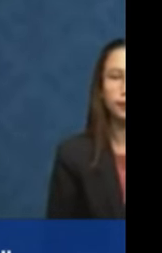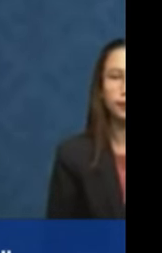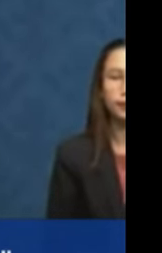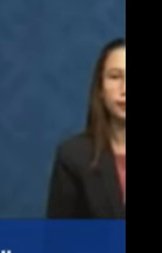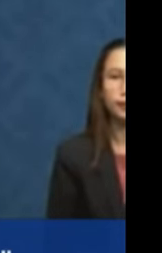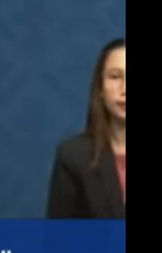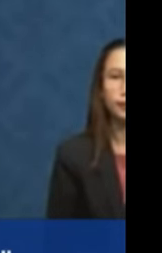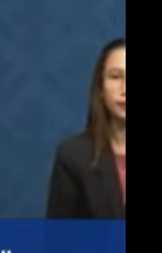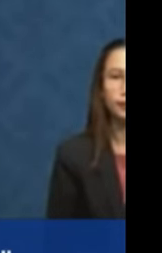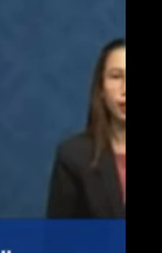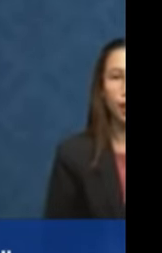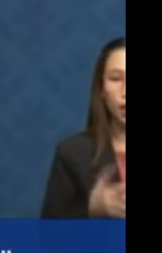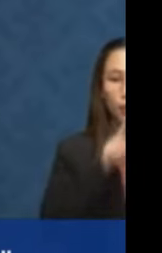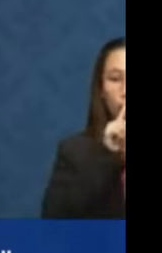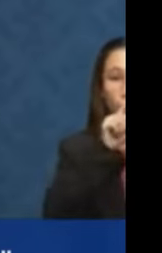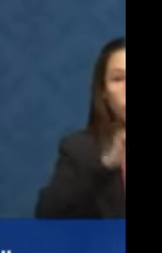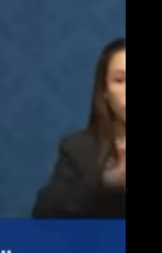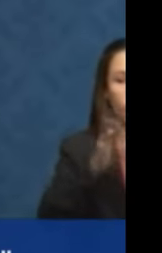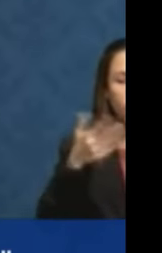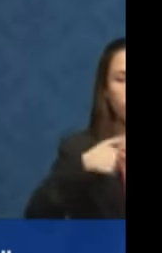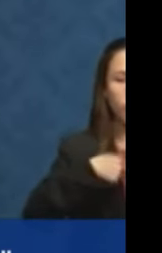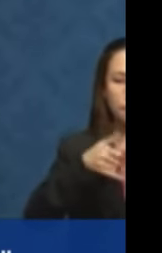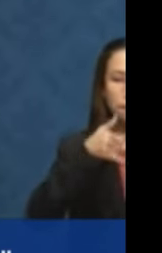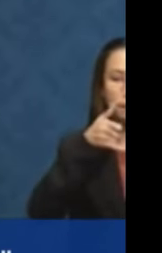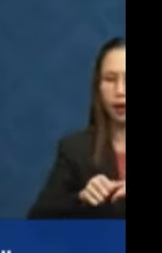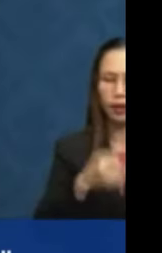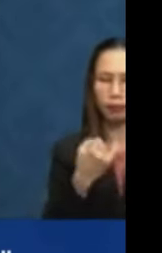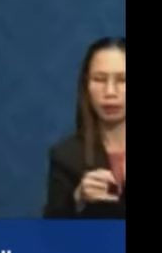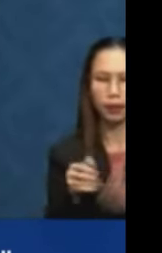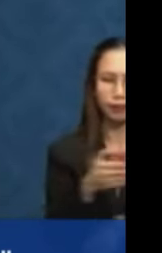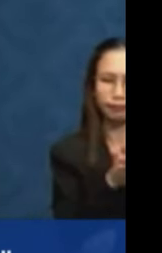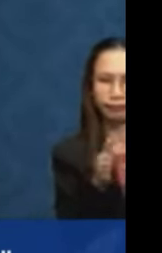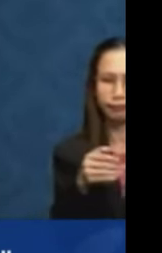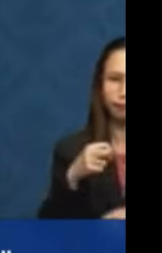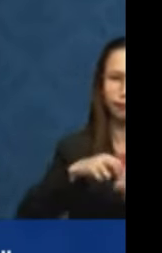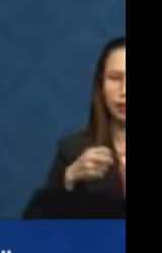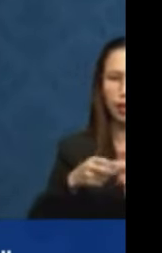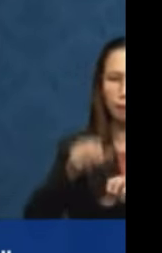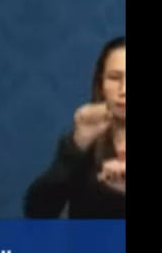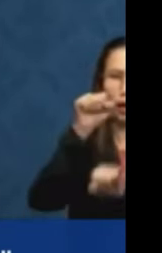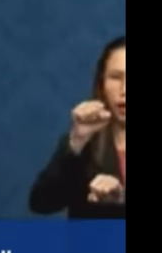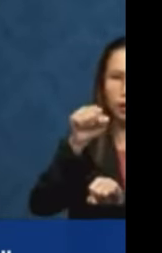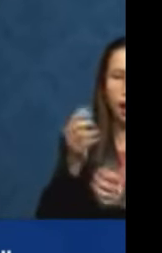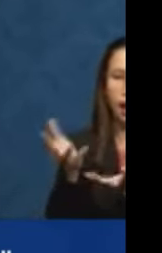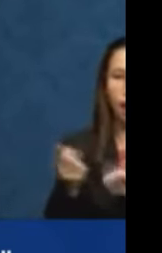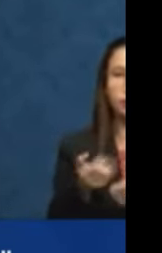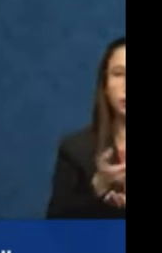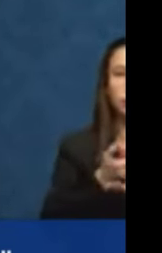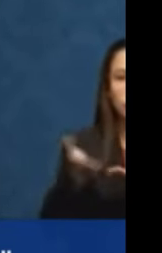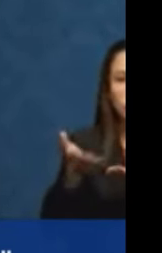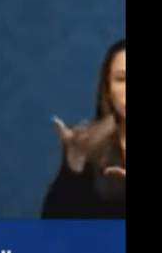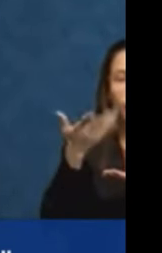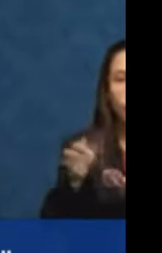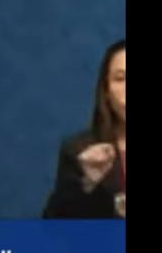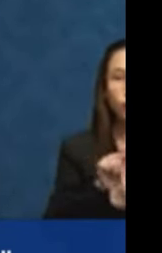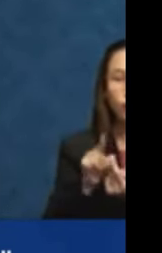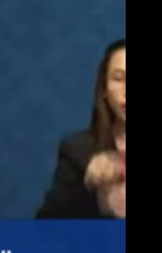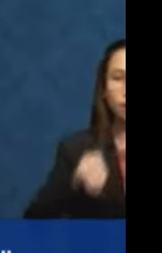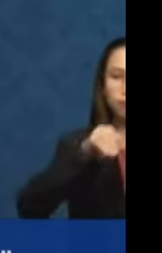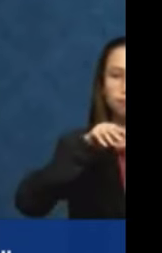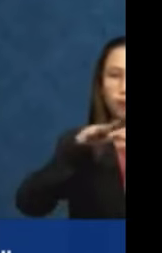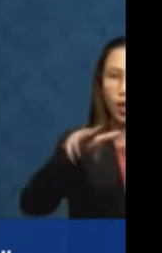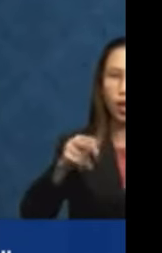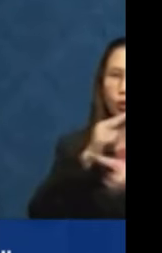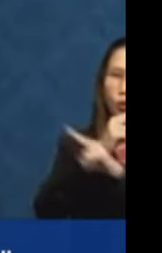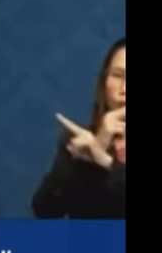าโดยส.ส.พรรคก้าวไกลนายณัชชาบุญชัยอินสวัสดิ์ในฐานะรองประธานอนุกรรมธิการพิจารณาศึกษาและห